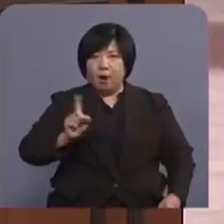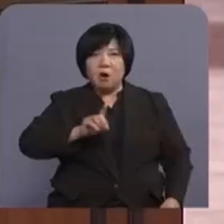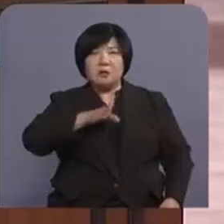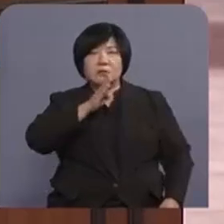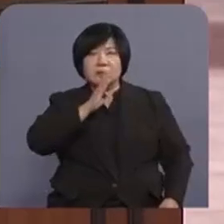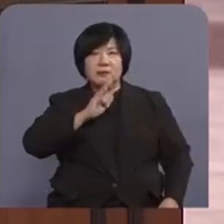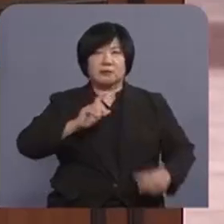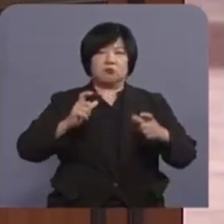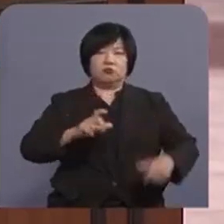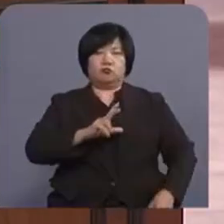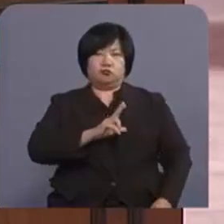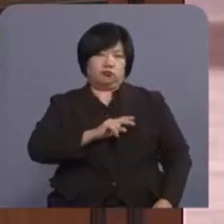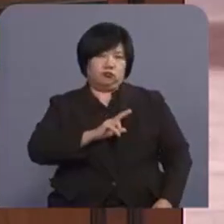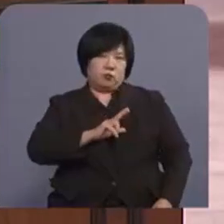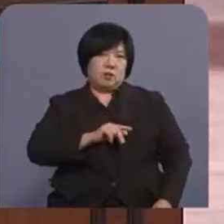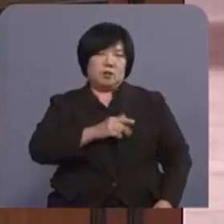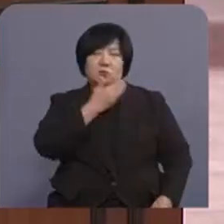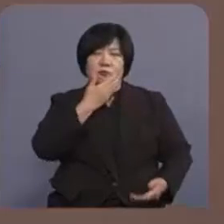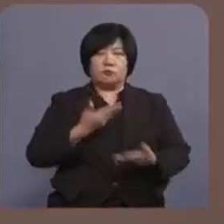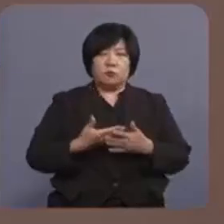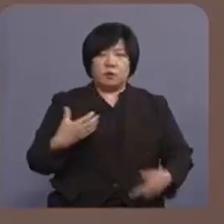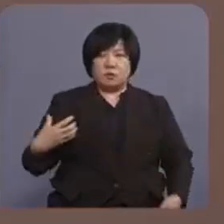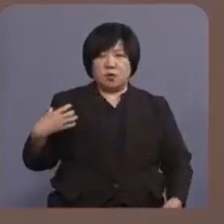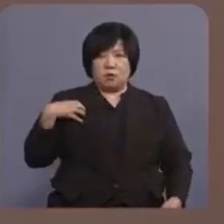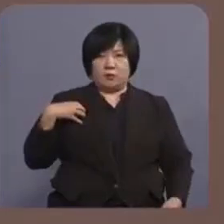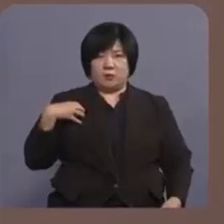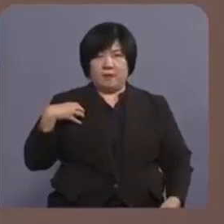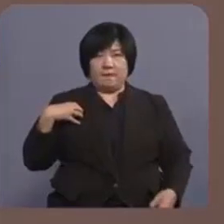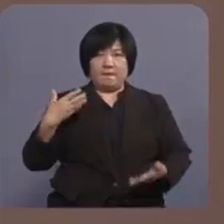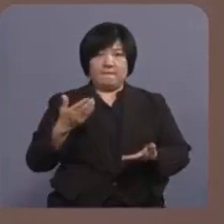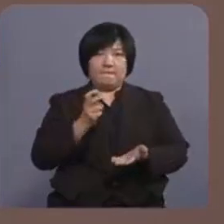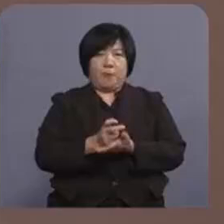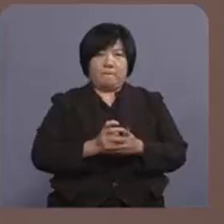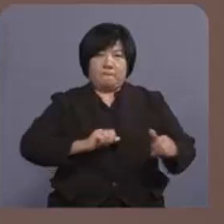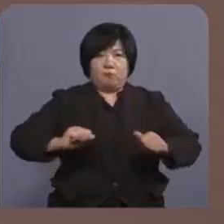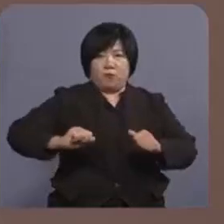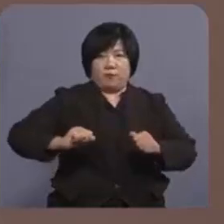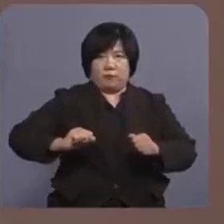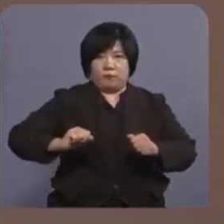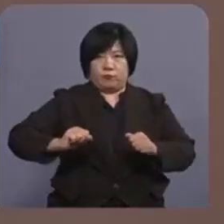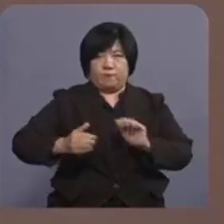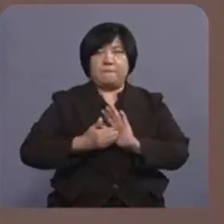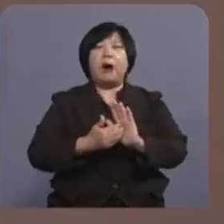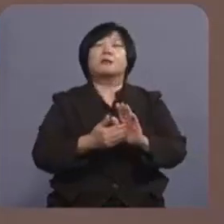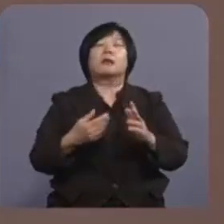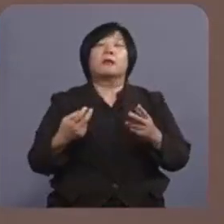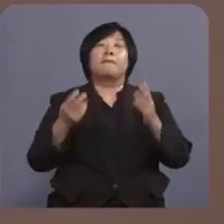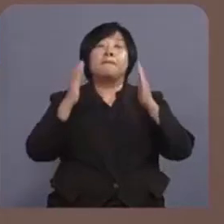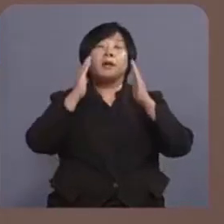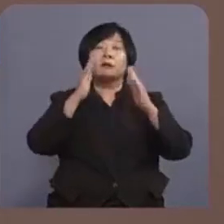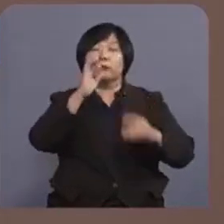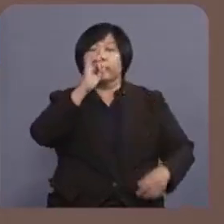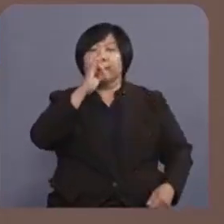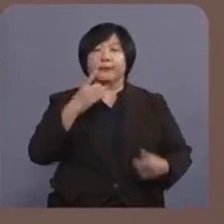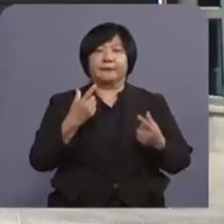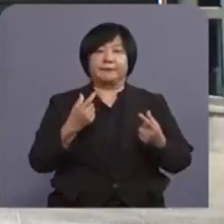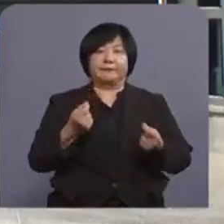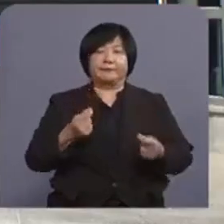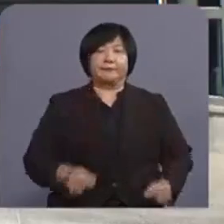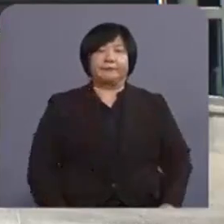사실 기초의원의 가장 중요한 역할인 입법 활동을 막는 방향으로 되어서는 안 될 것